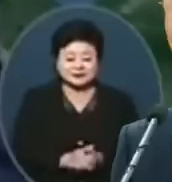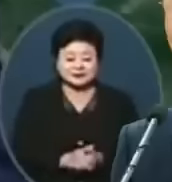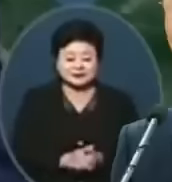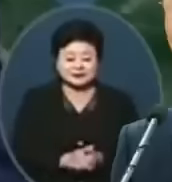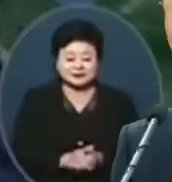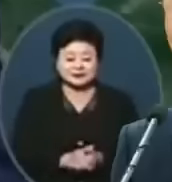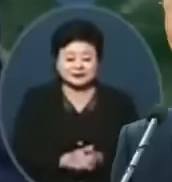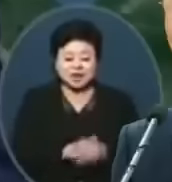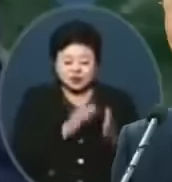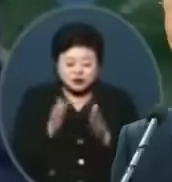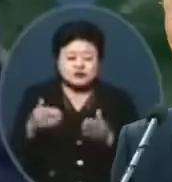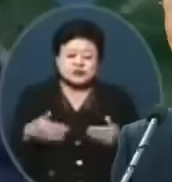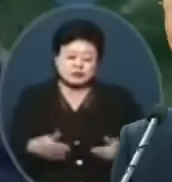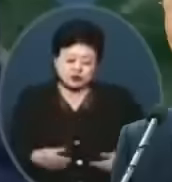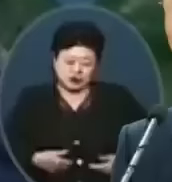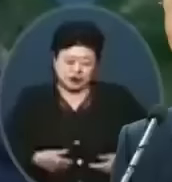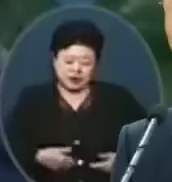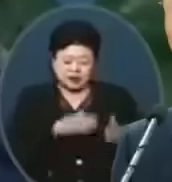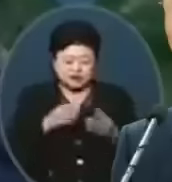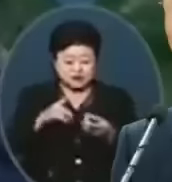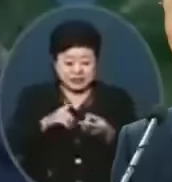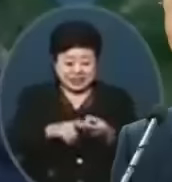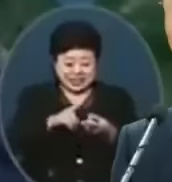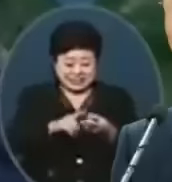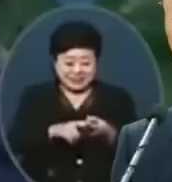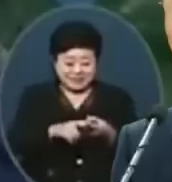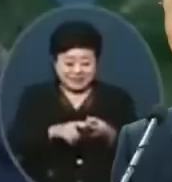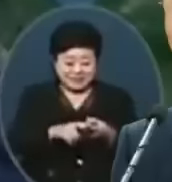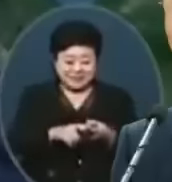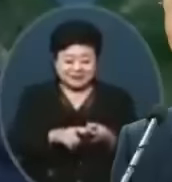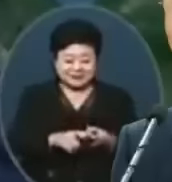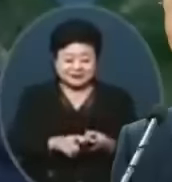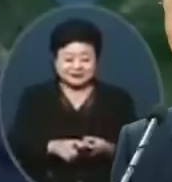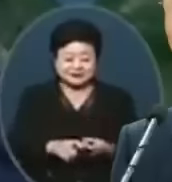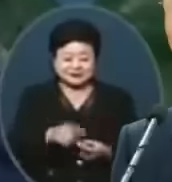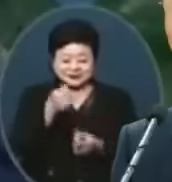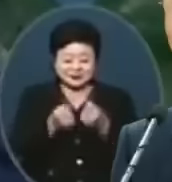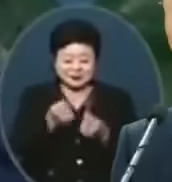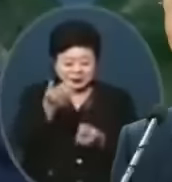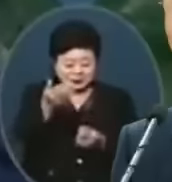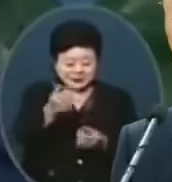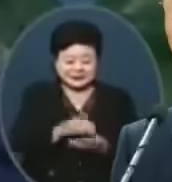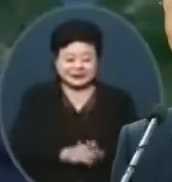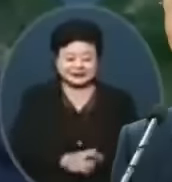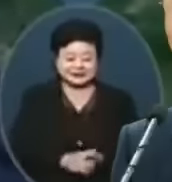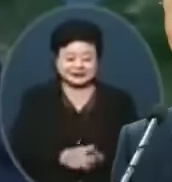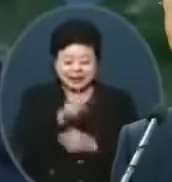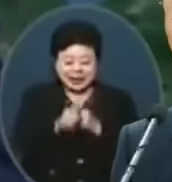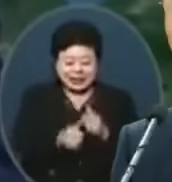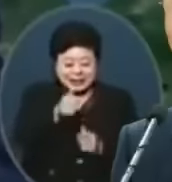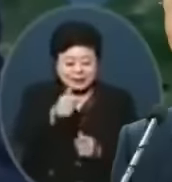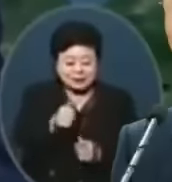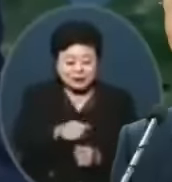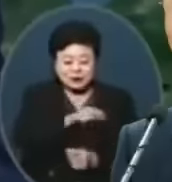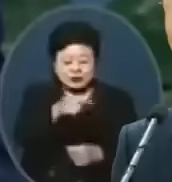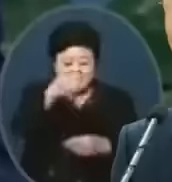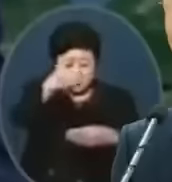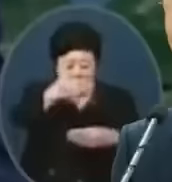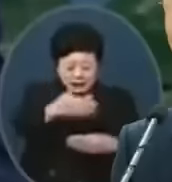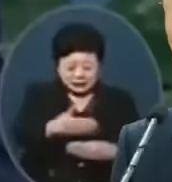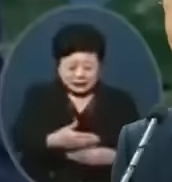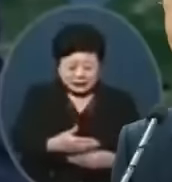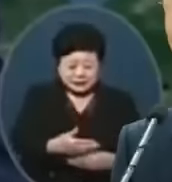우리가 준비를 해야 되겠는데, 오늘 그 준비에 대해서 여러분하고 이야기를 좀 하고자 하는 것입니다. 하나님과 우리 사이를 가로막는